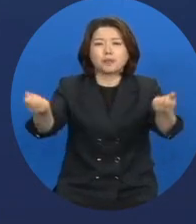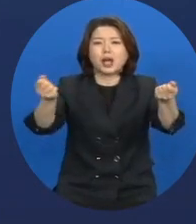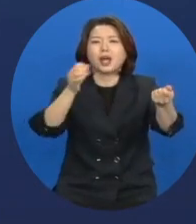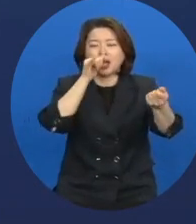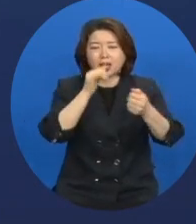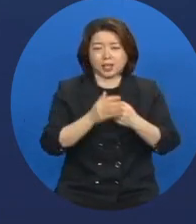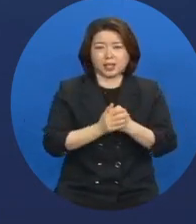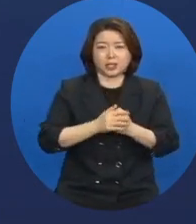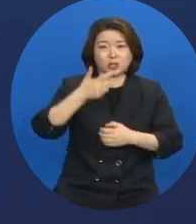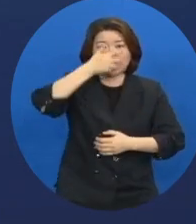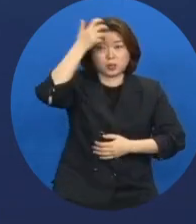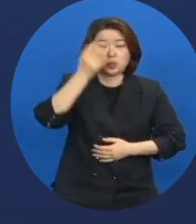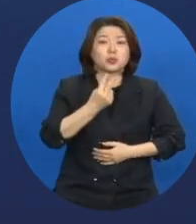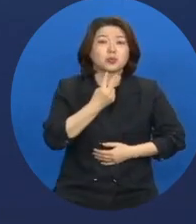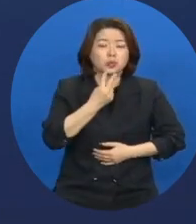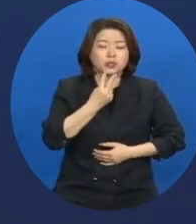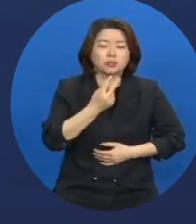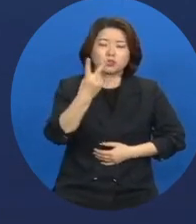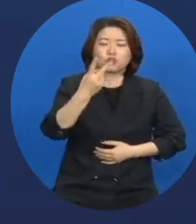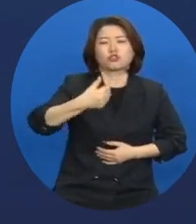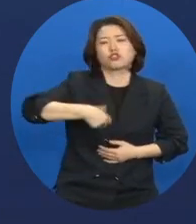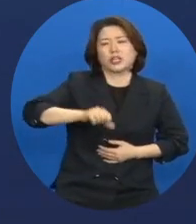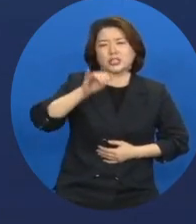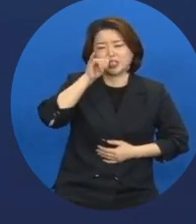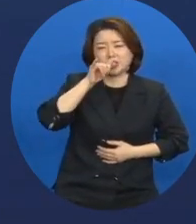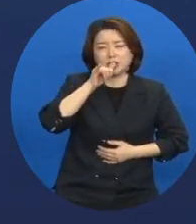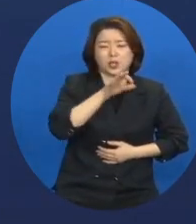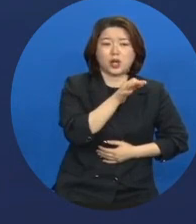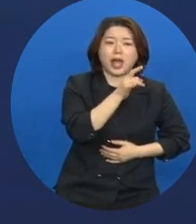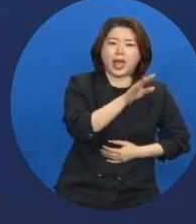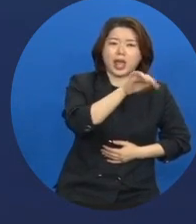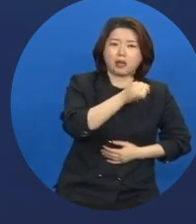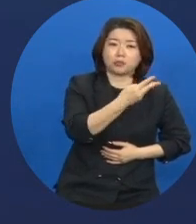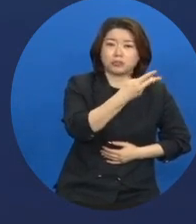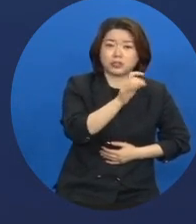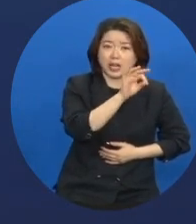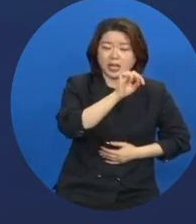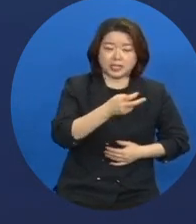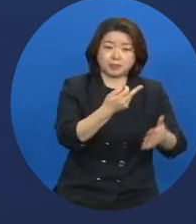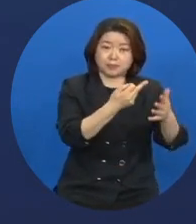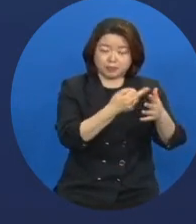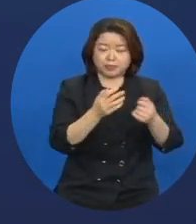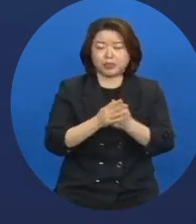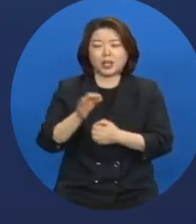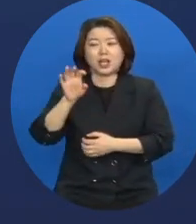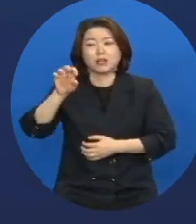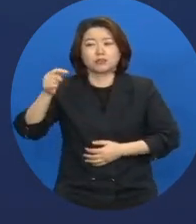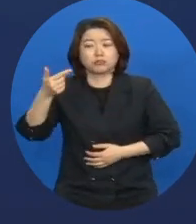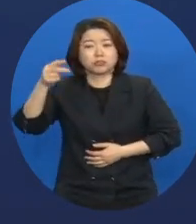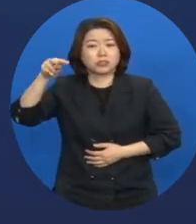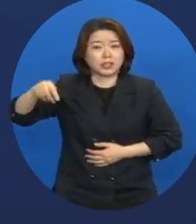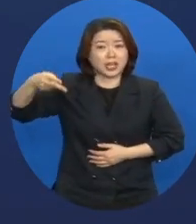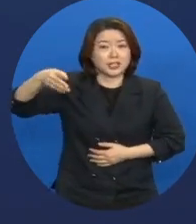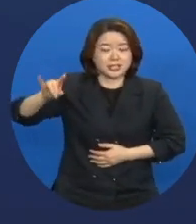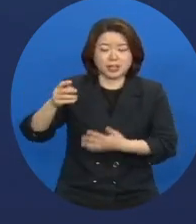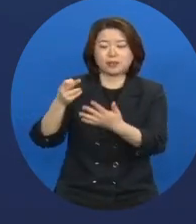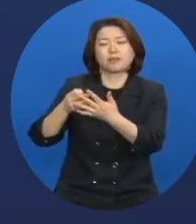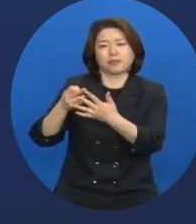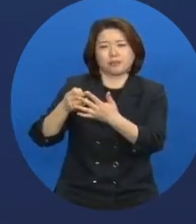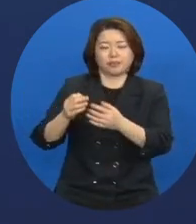요셉에게는 두 아들이 있었는데 에브라임과 므낫세입니다. 그런데 이 에브라임과 므낫세는 자기